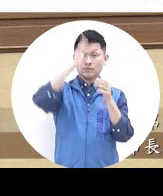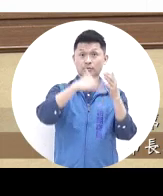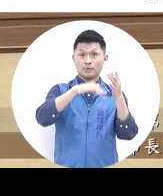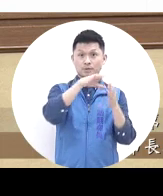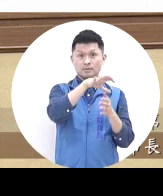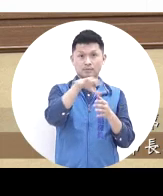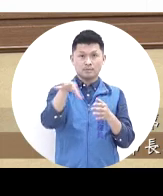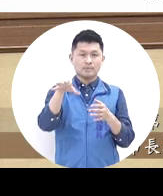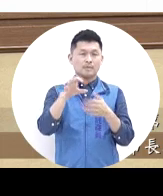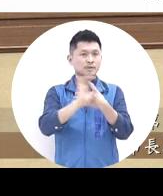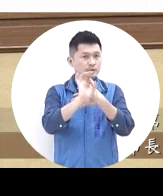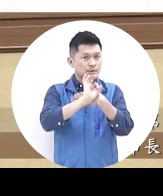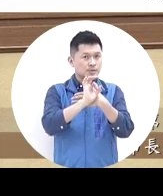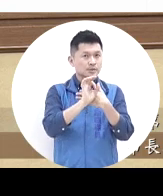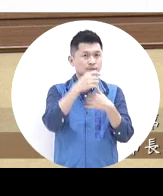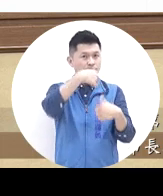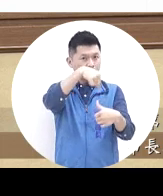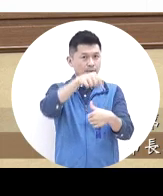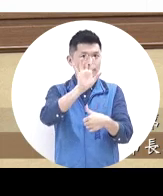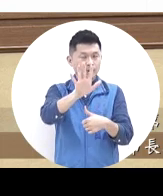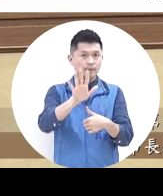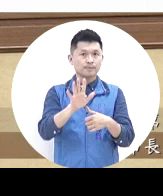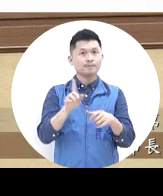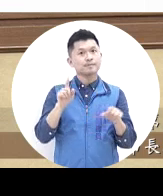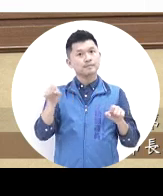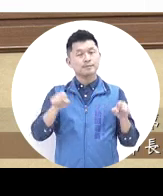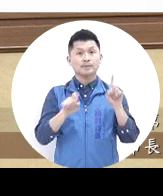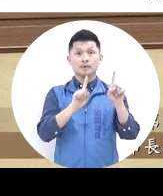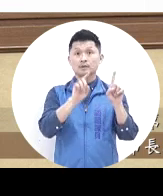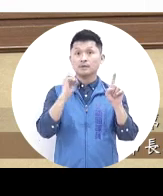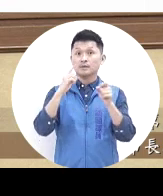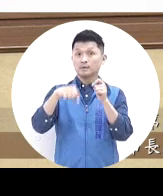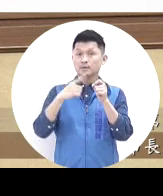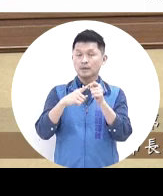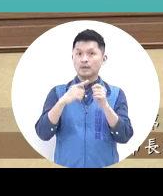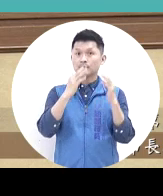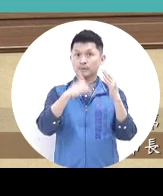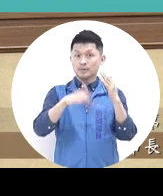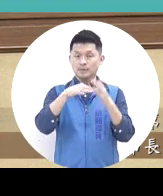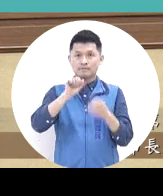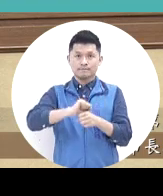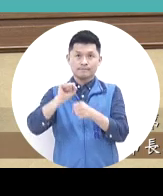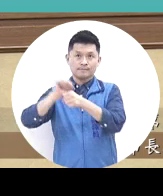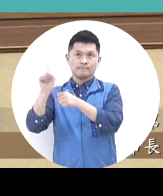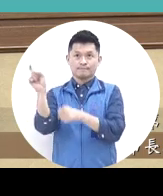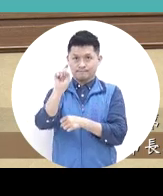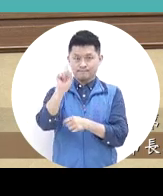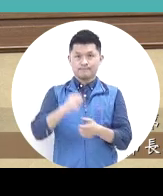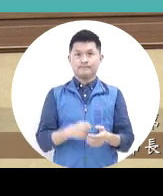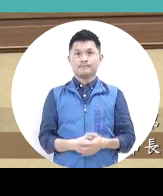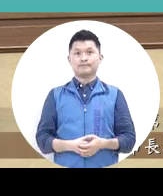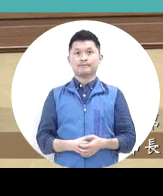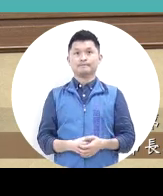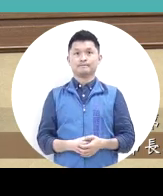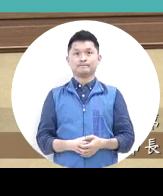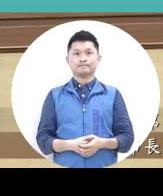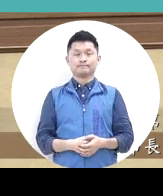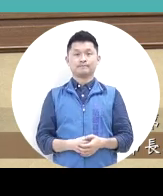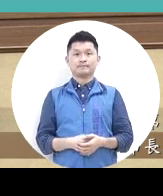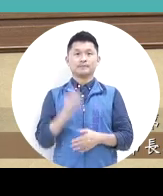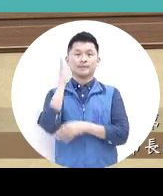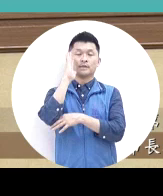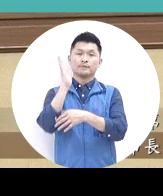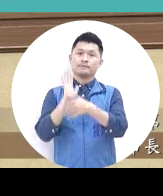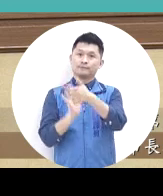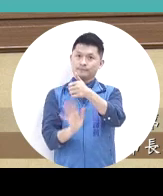特色的课程，预计110年再增加10个学校。所以事务团队也